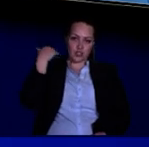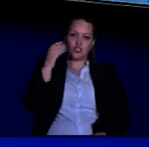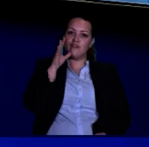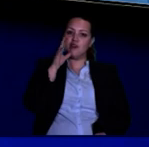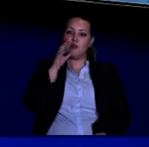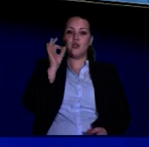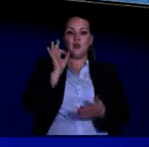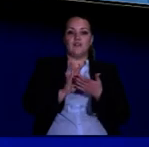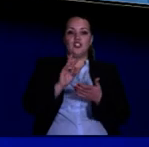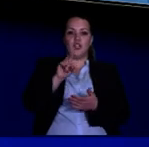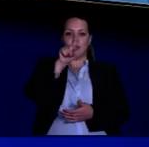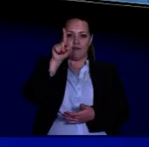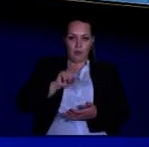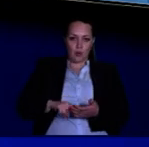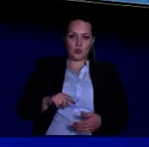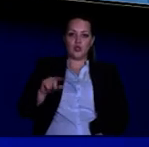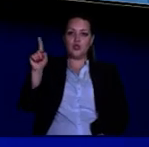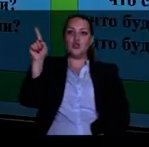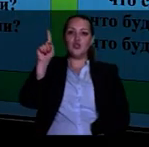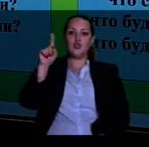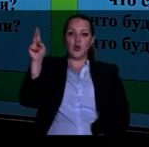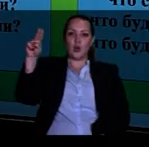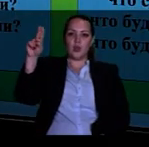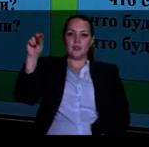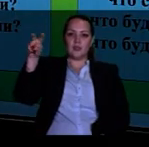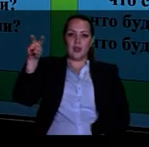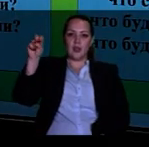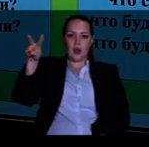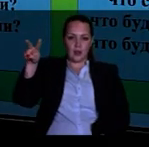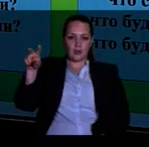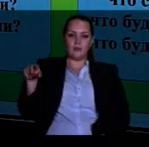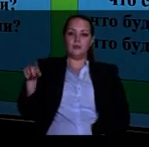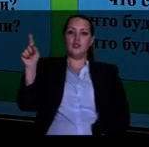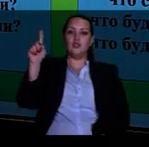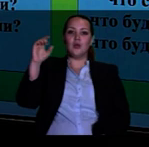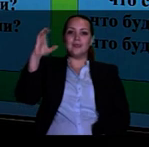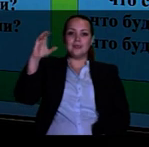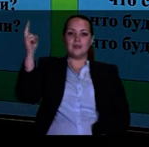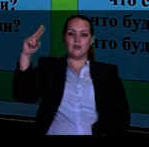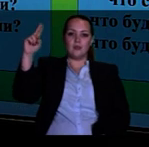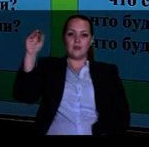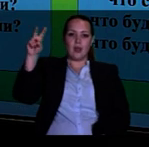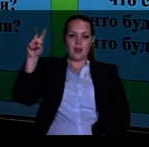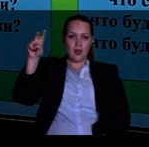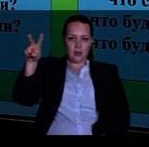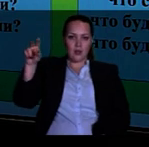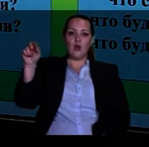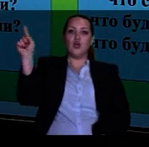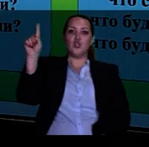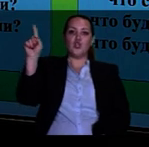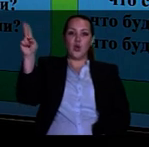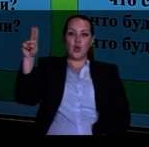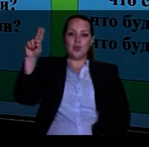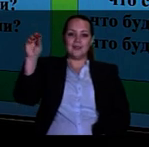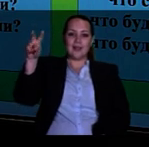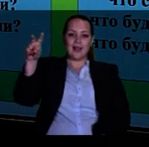глагол отвечает на вопросы: что делал, что сделал, что